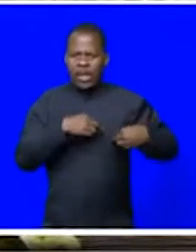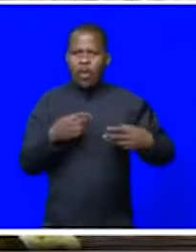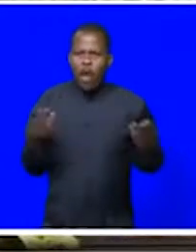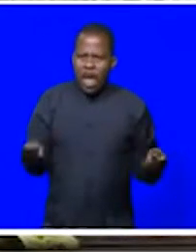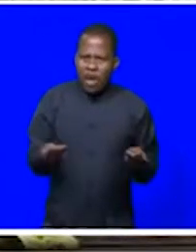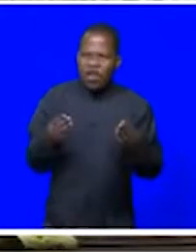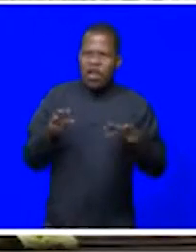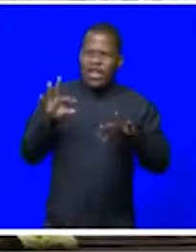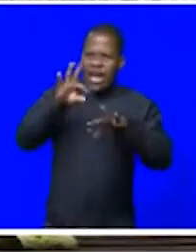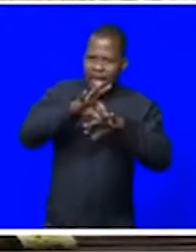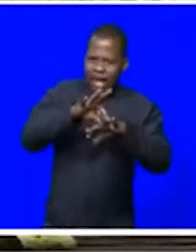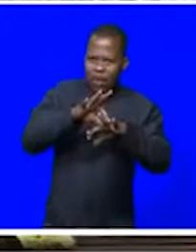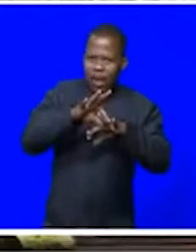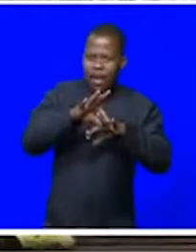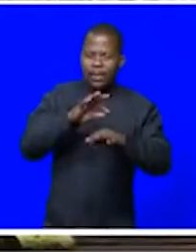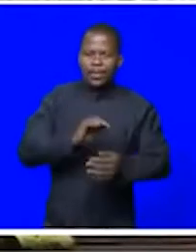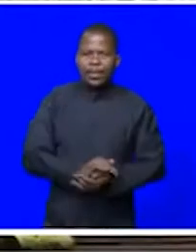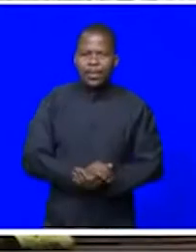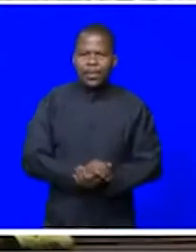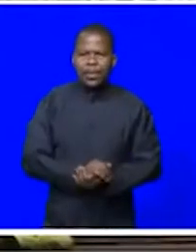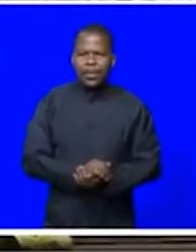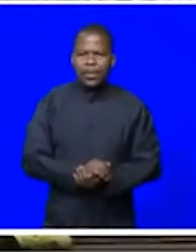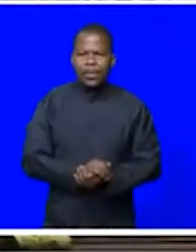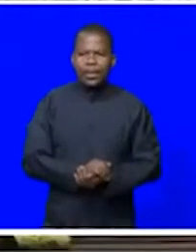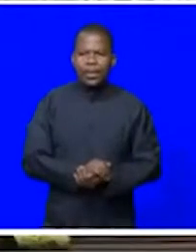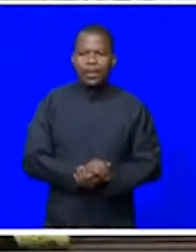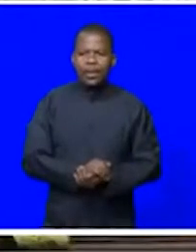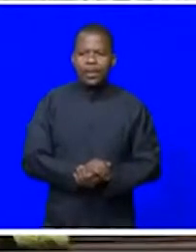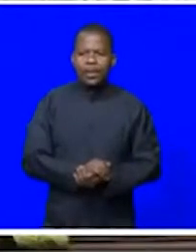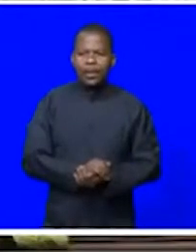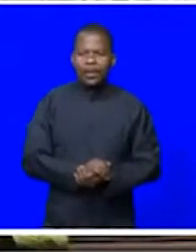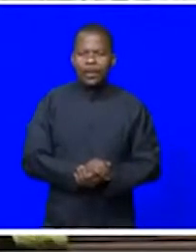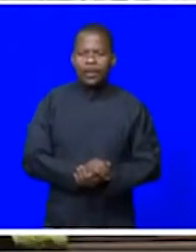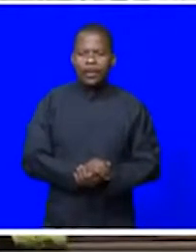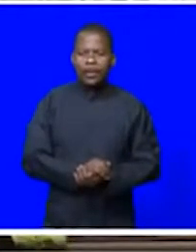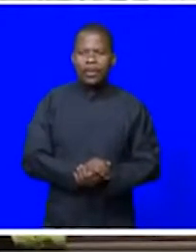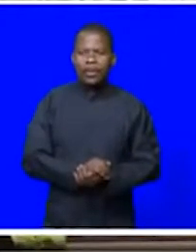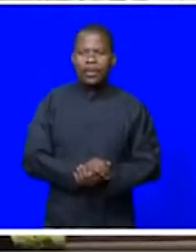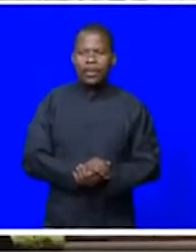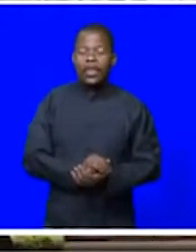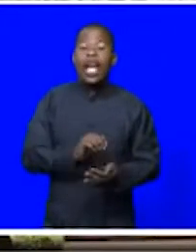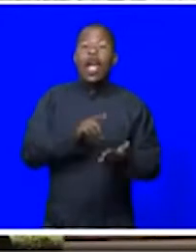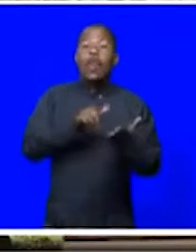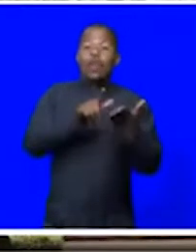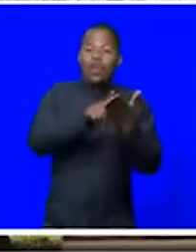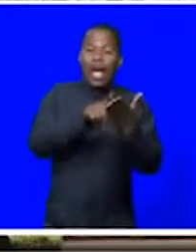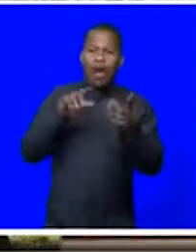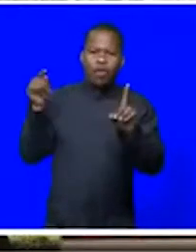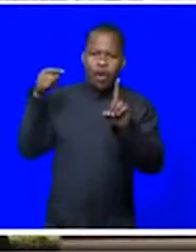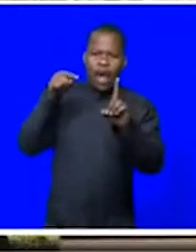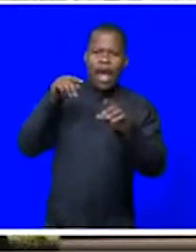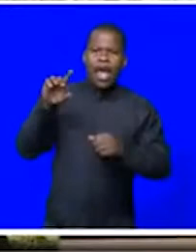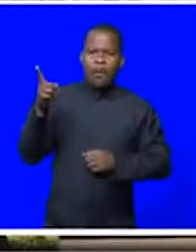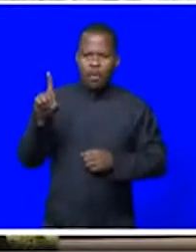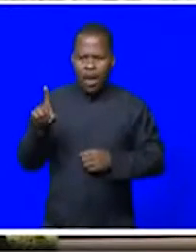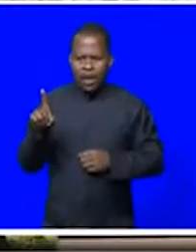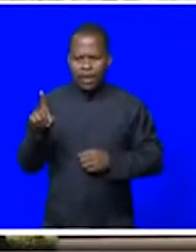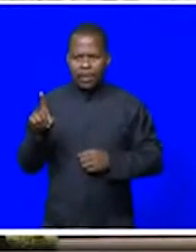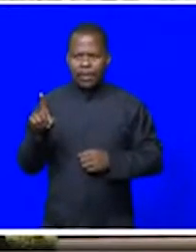yalabathethene losakhankanywa i-Matrimonial Property Bill number 9 of 2022. Lo mthetho uhlose ukuthi sisebenze